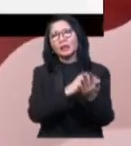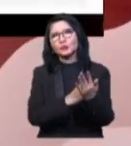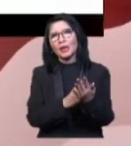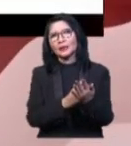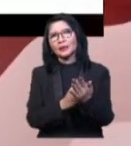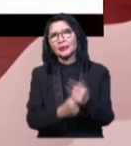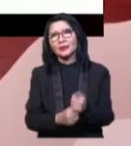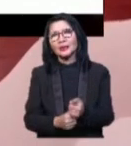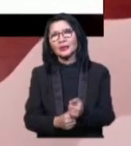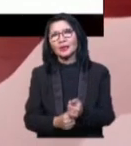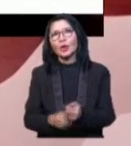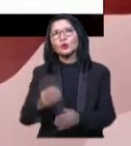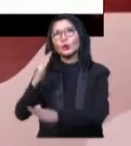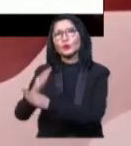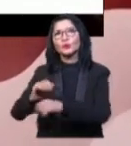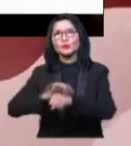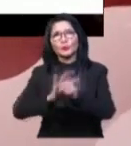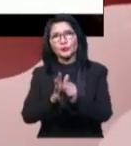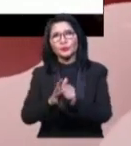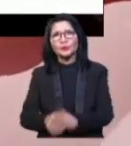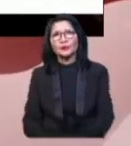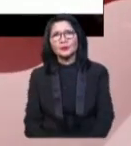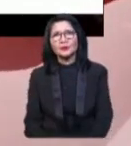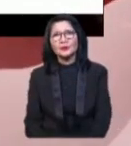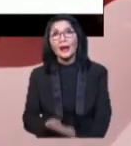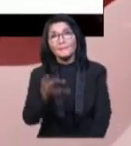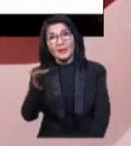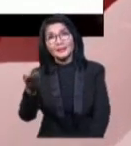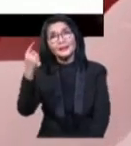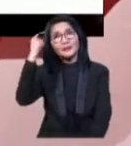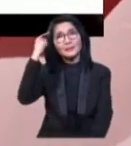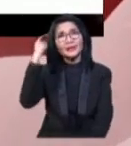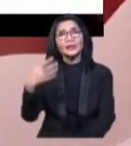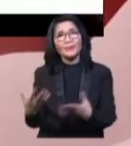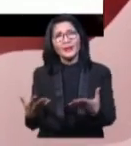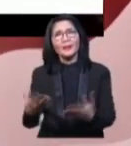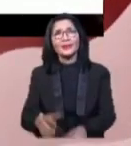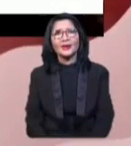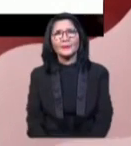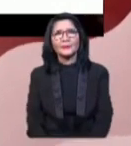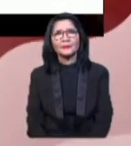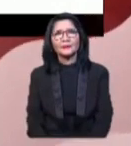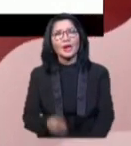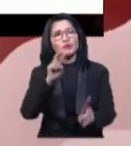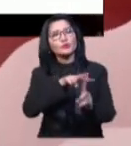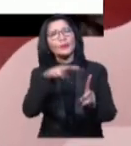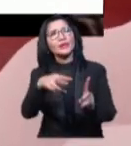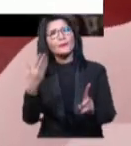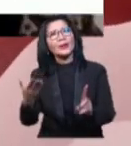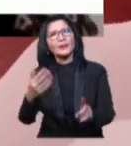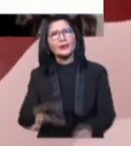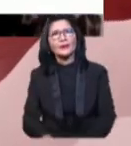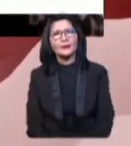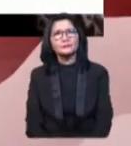memutus penyebaran COVID-19. Nah, menurut Mbak Christine dari sisi The Finery Report itu gimana pandangannya?